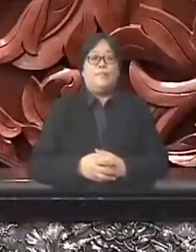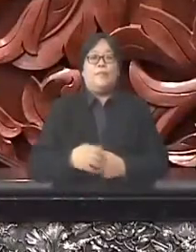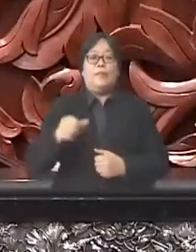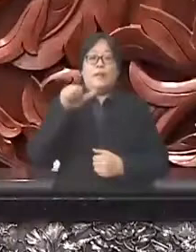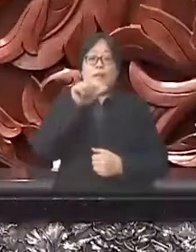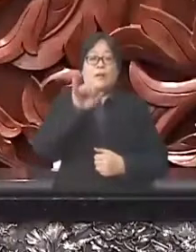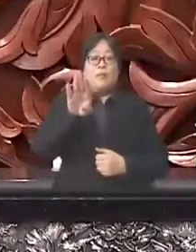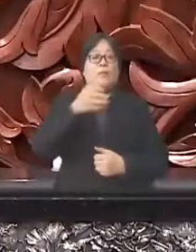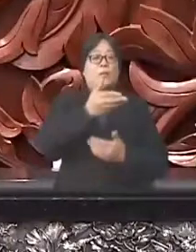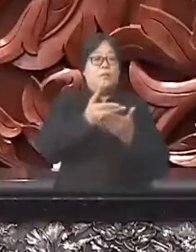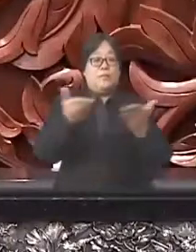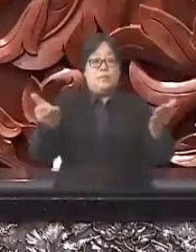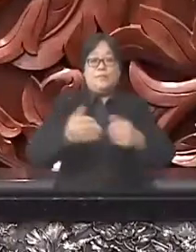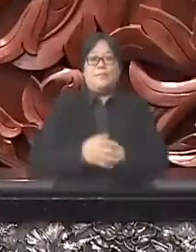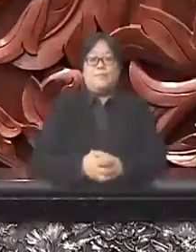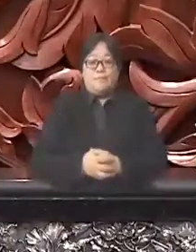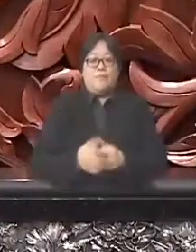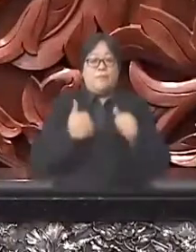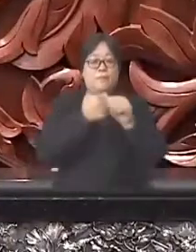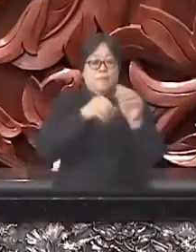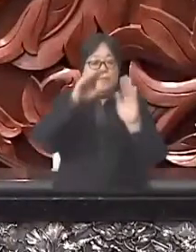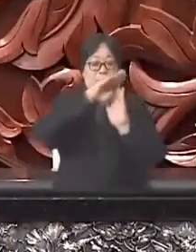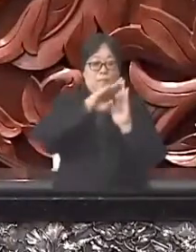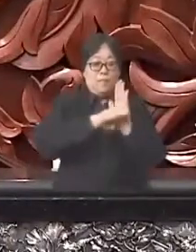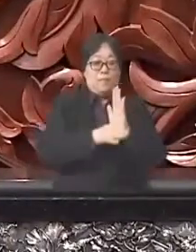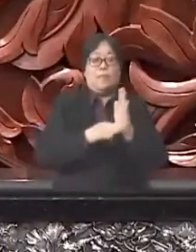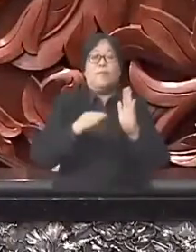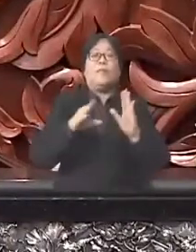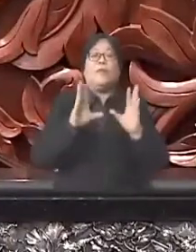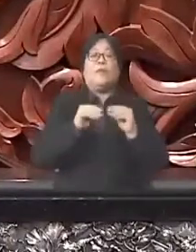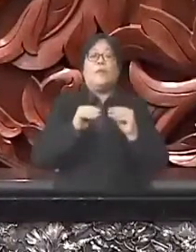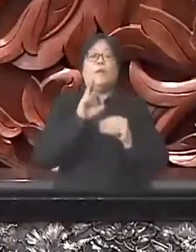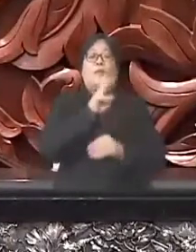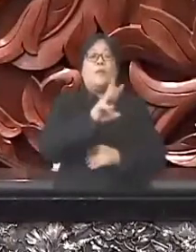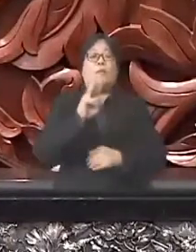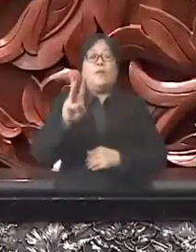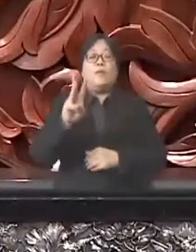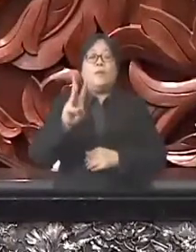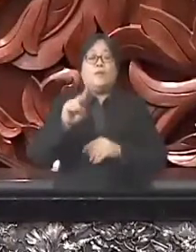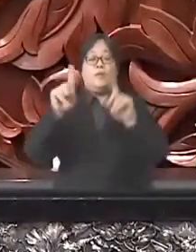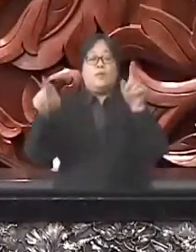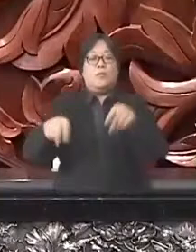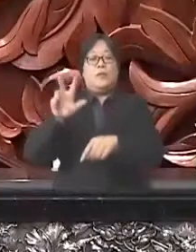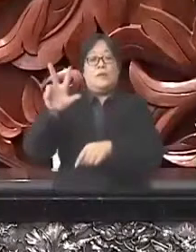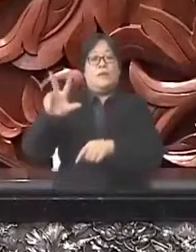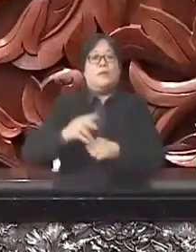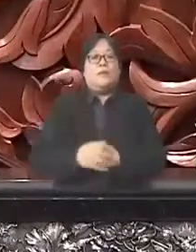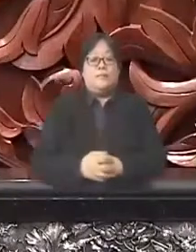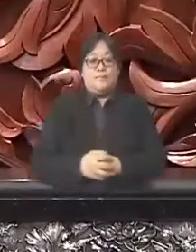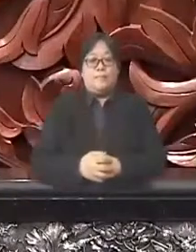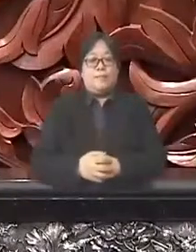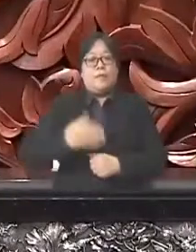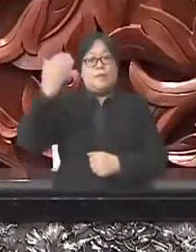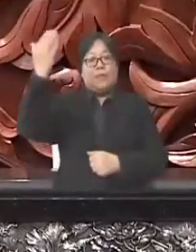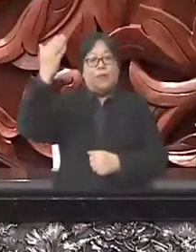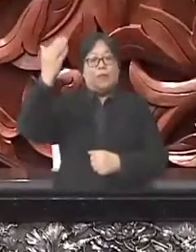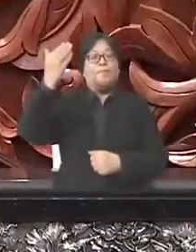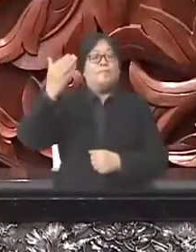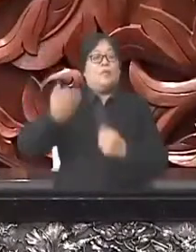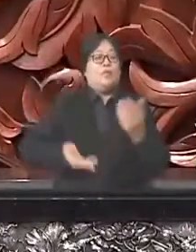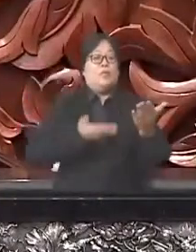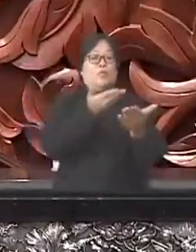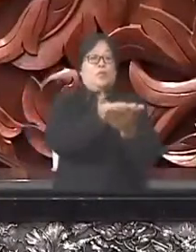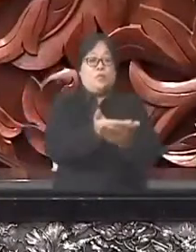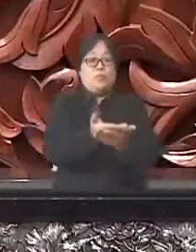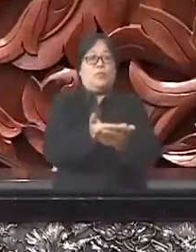Hai hal yang maksimal mengikut peruntukkan peraturan mesra 66 kurungan tiga perbahasan di atas